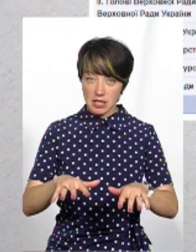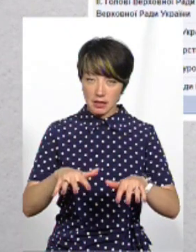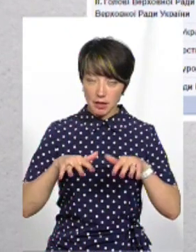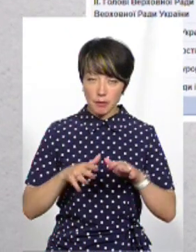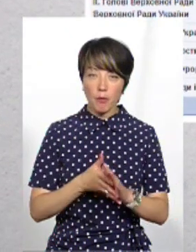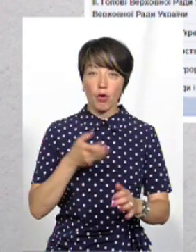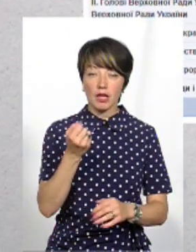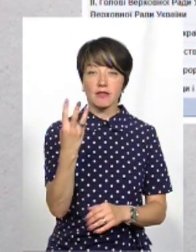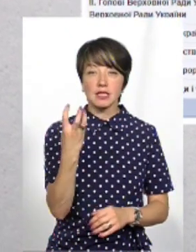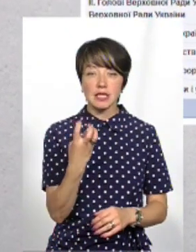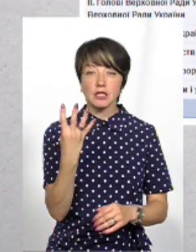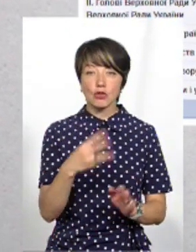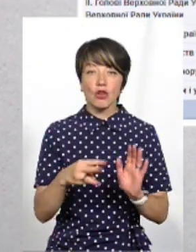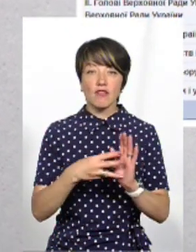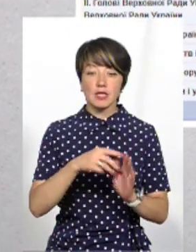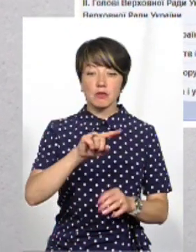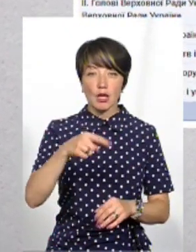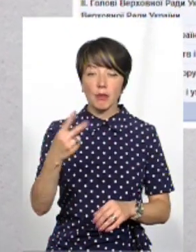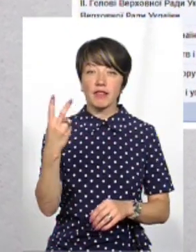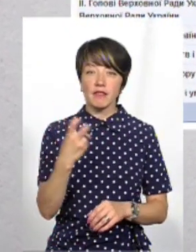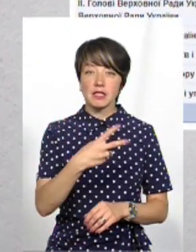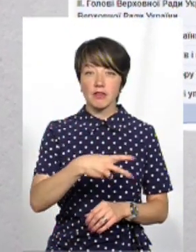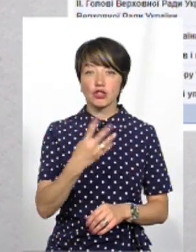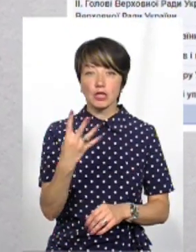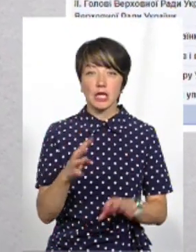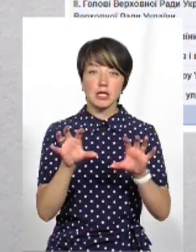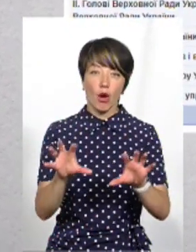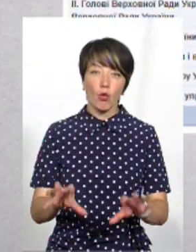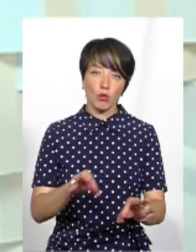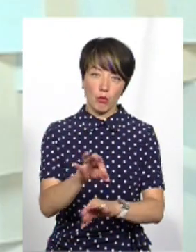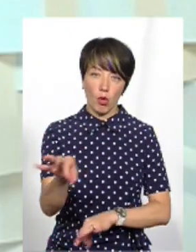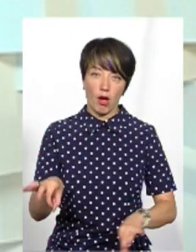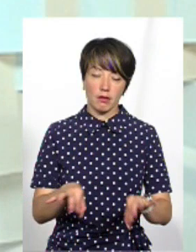подав 348 запитів і 224 законопроекти.